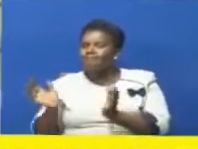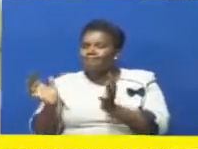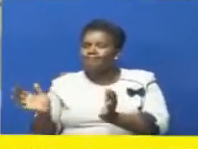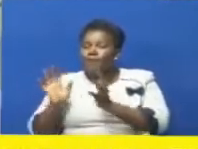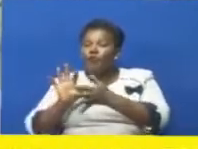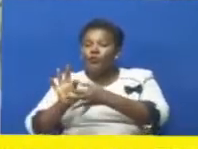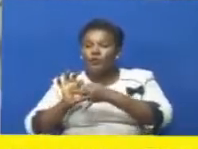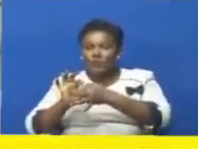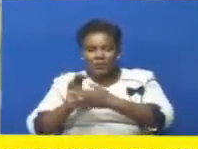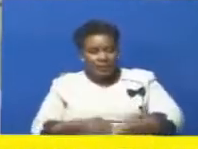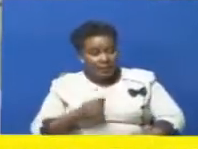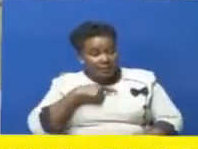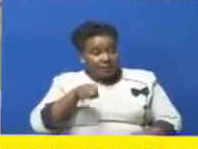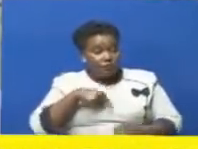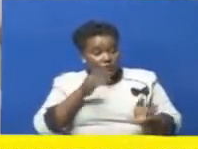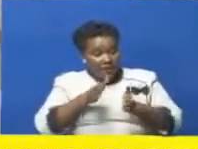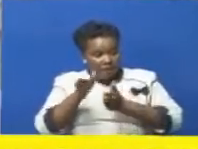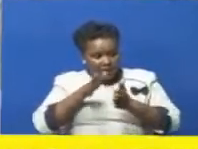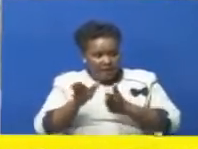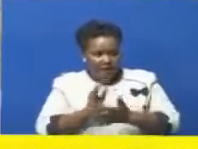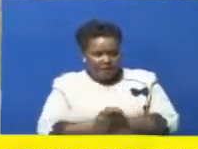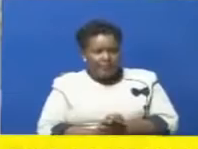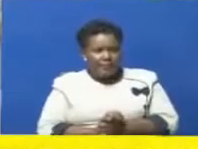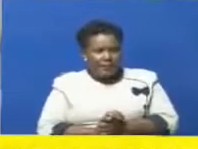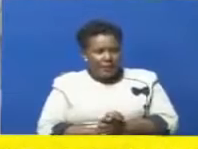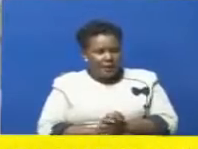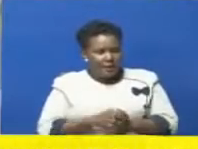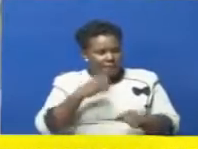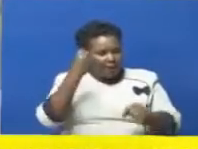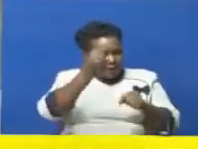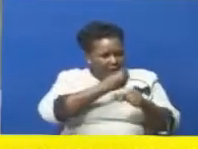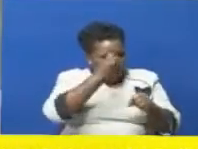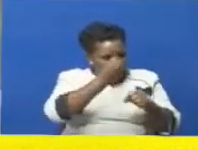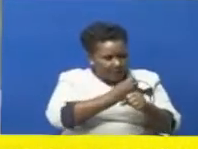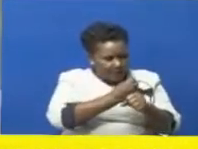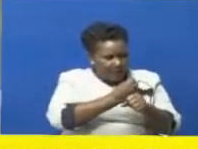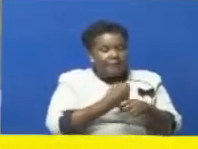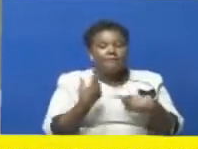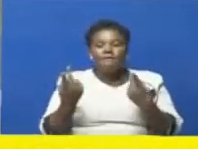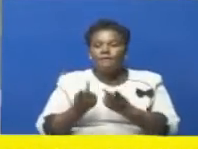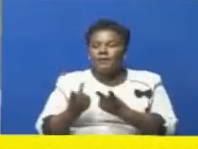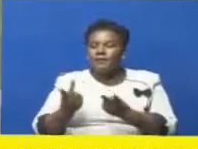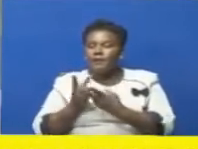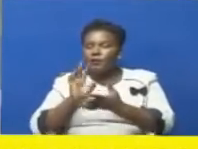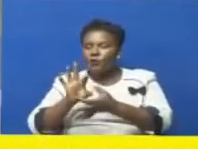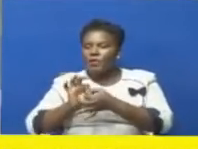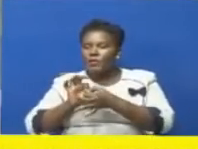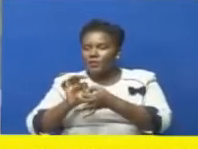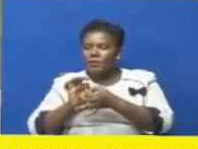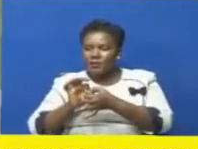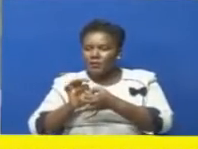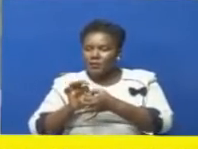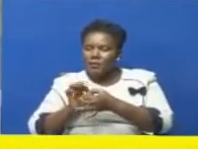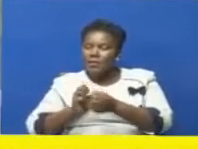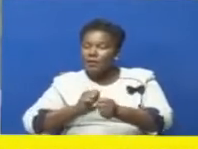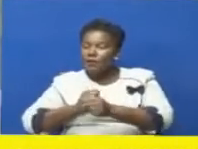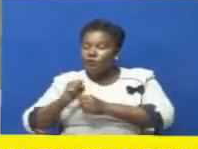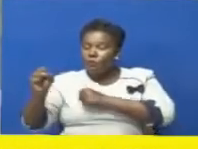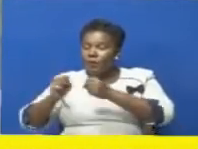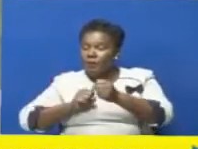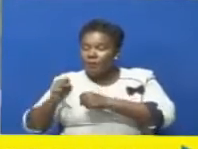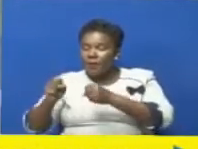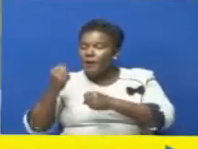kwamba vijana wanafanya kazi, lakini si kufanya kazi tu, wanashiriki kikamilifu katika kupambana na upotevu wa maji, ikiwa ni